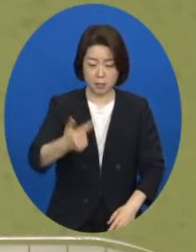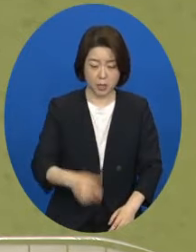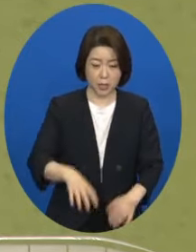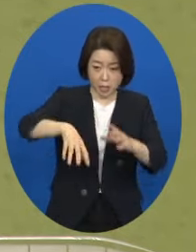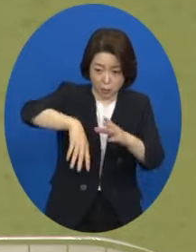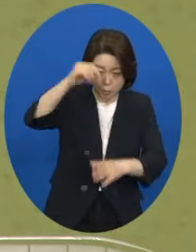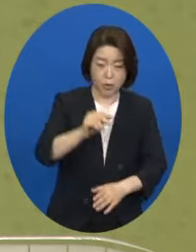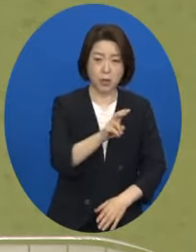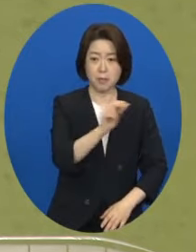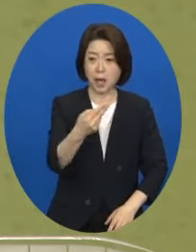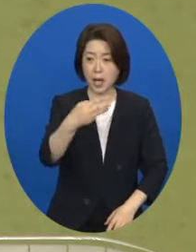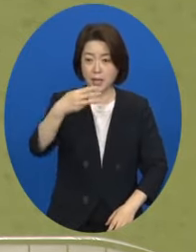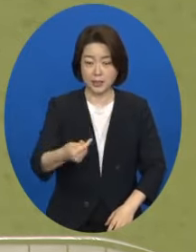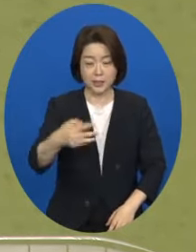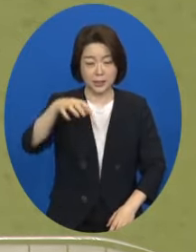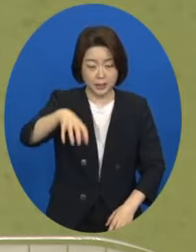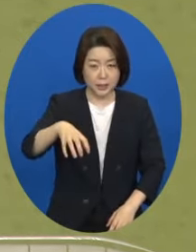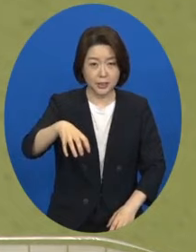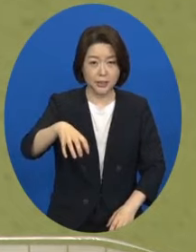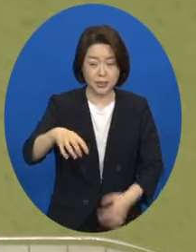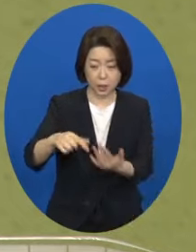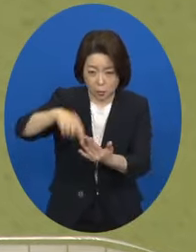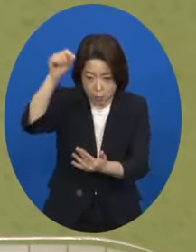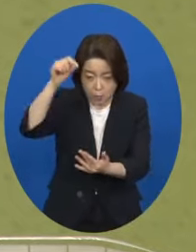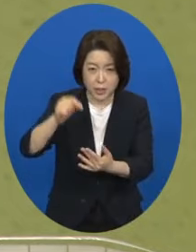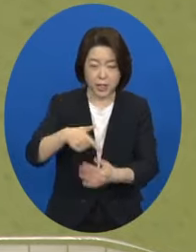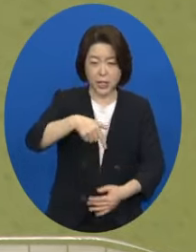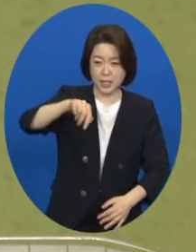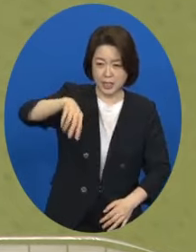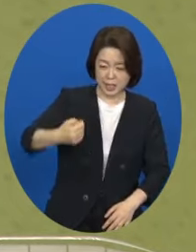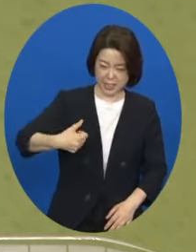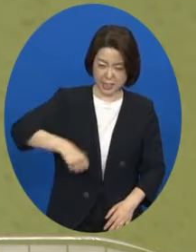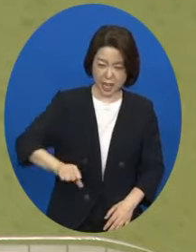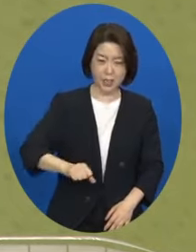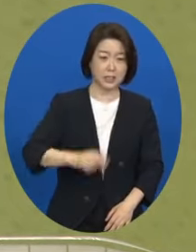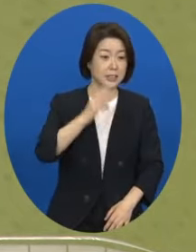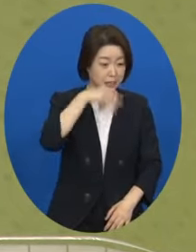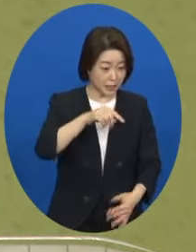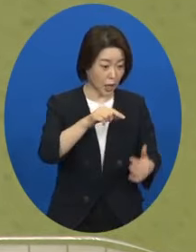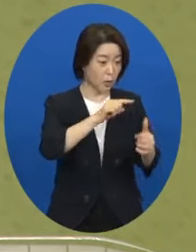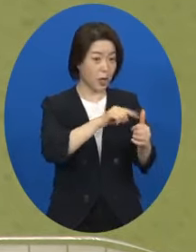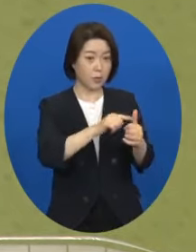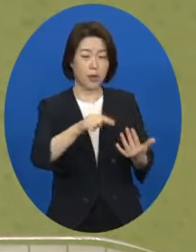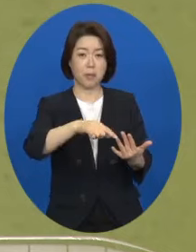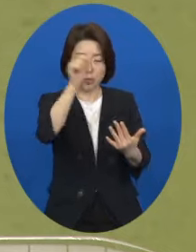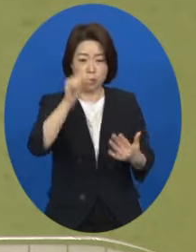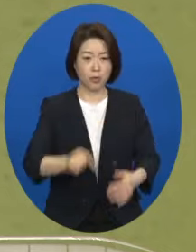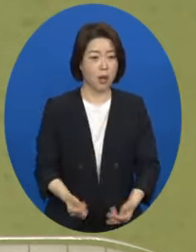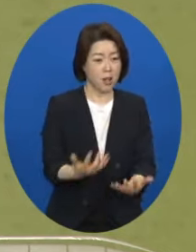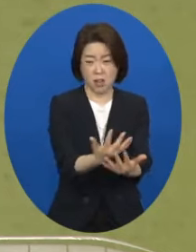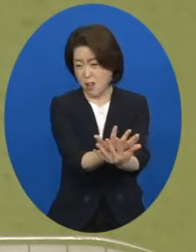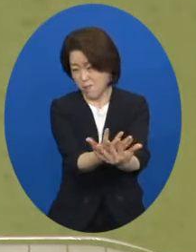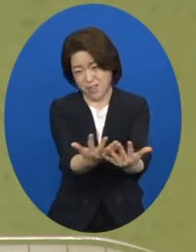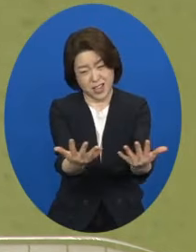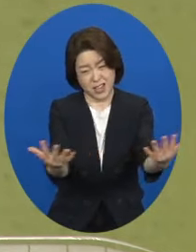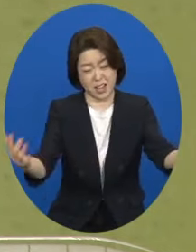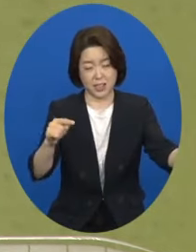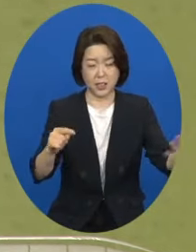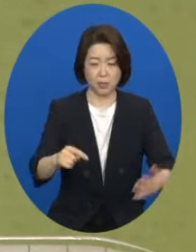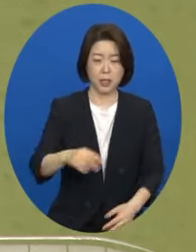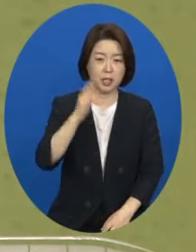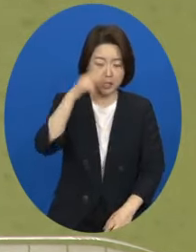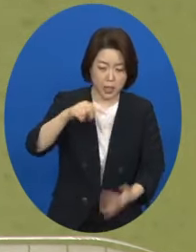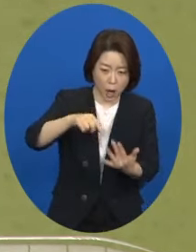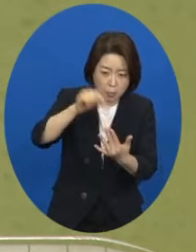지방이 나왔어. 마드리 지방에서 또 뽑았더니 기스의 아들 사울이 뽑힌 거야. 아니 그 수십만 명 중에 사울이 뽑힐 확률이